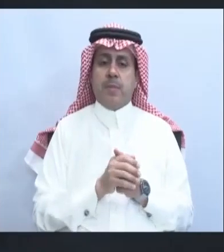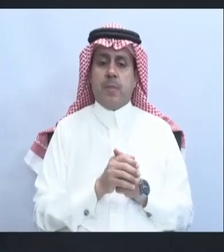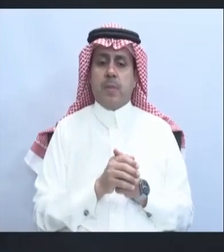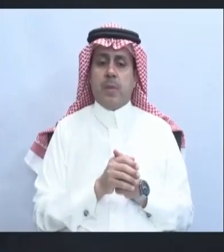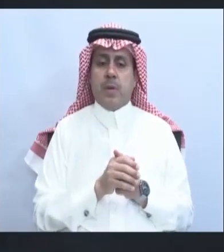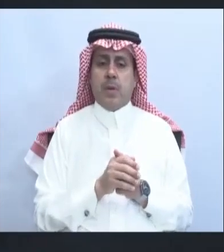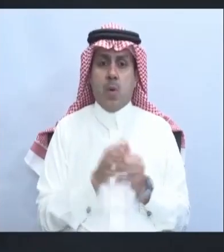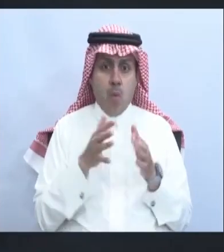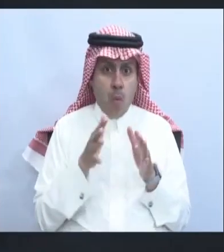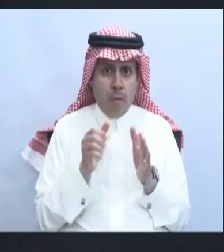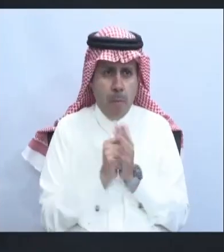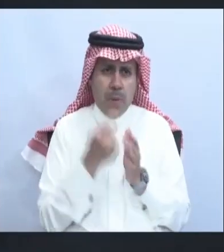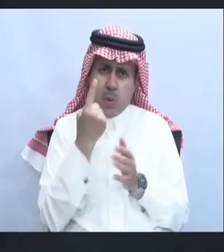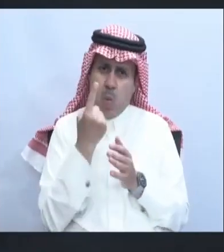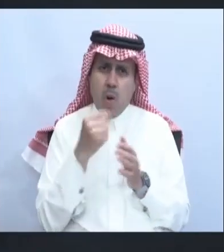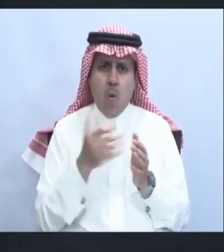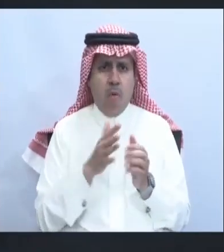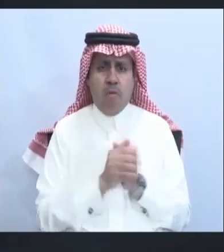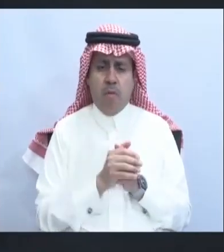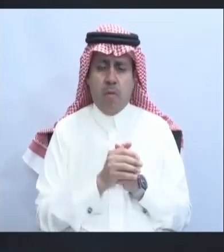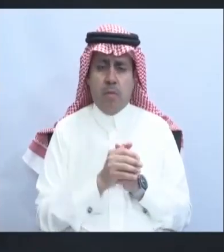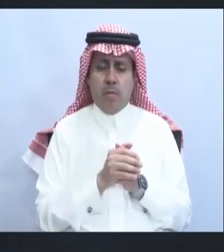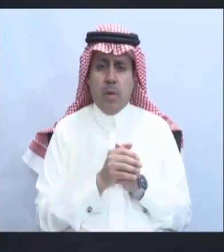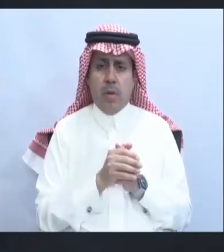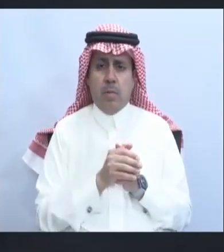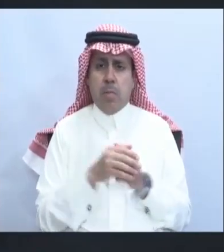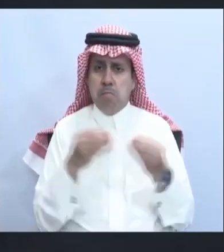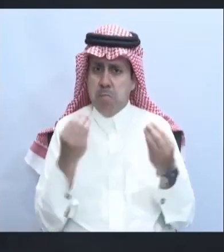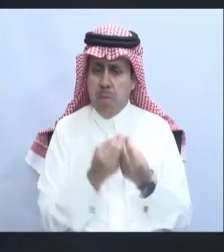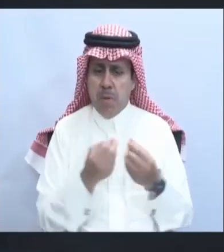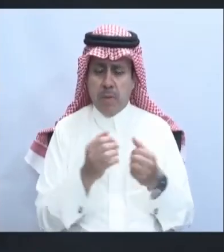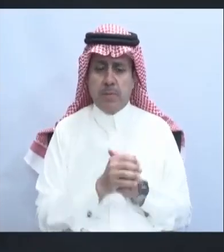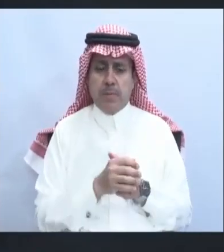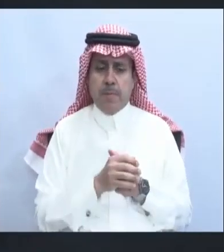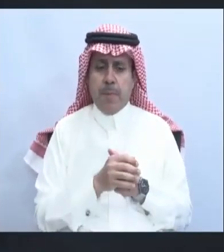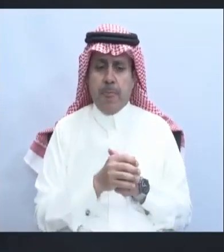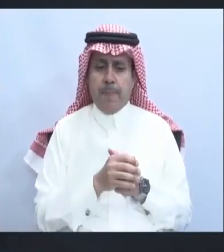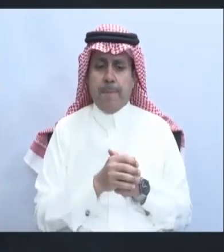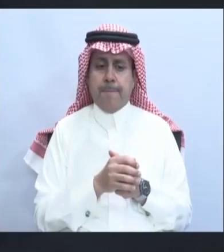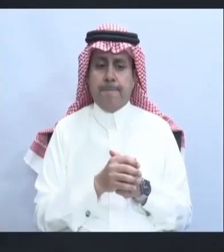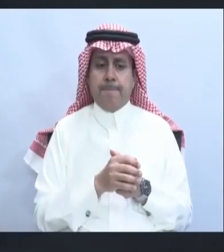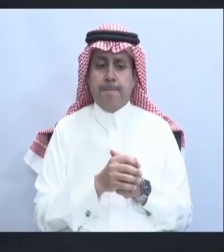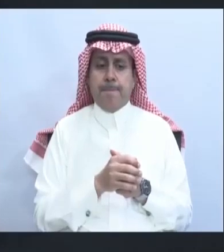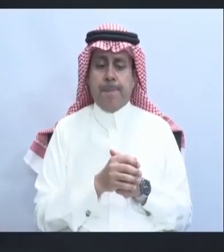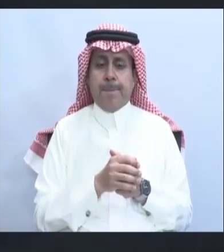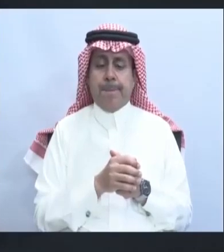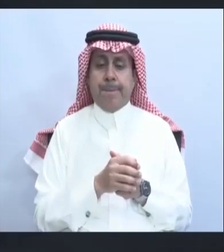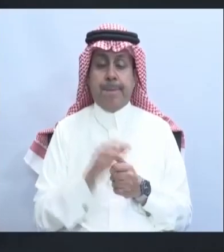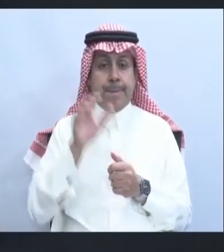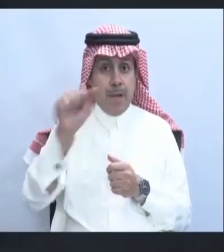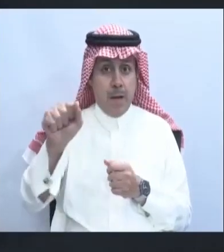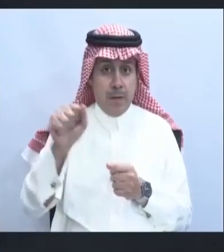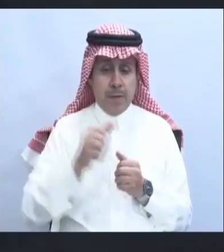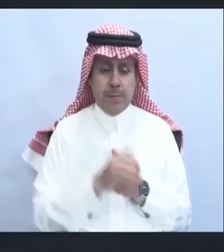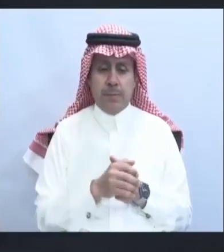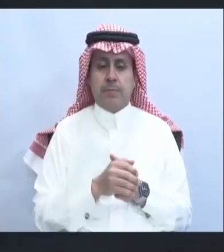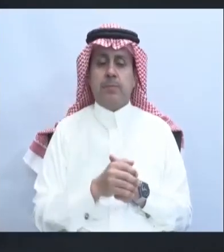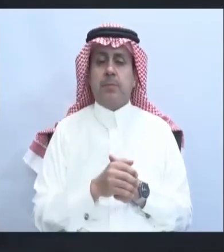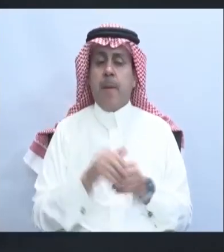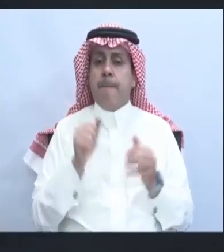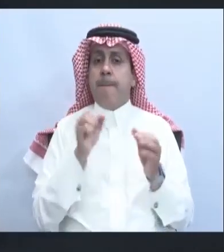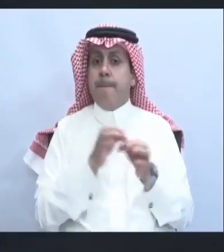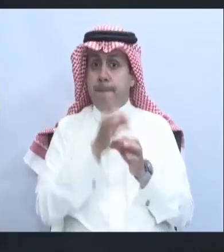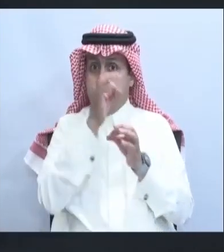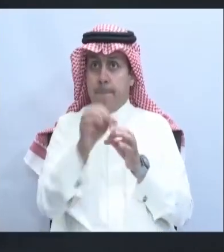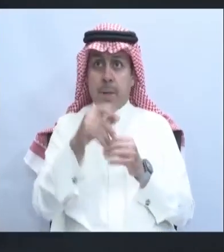تستوحش في هذا البيت او لم يكن عندها احد من اقاربها واهلها في بلد اخر